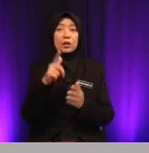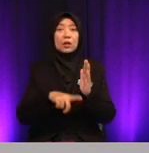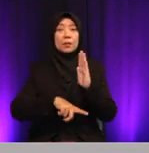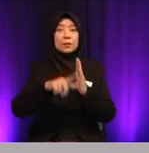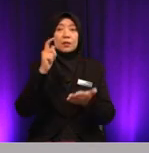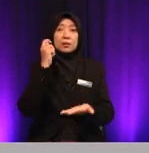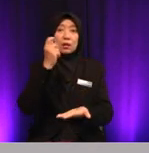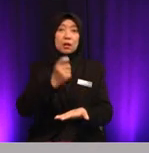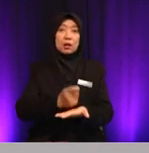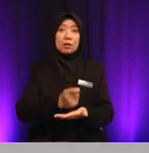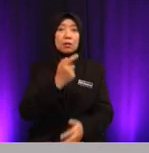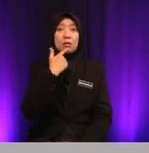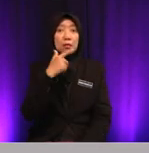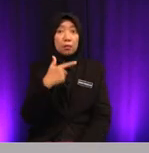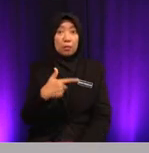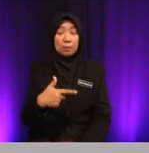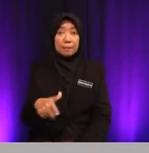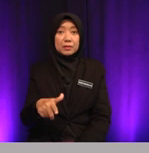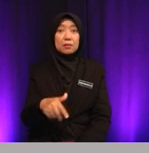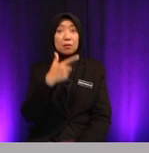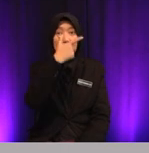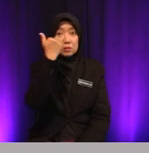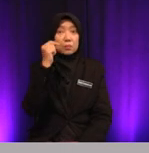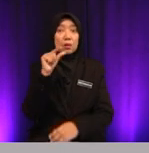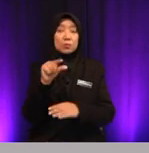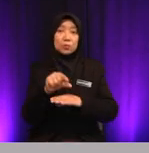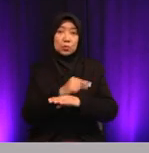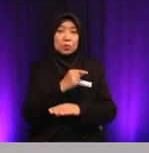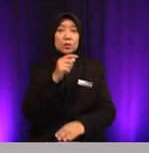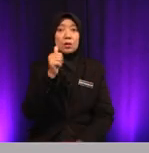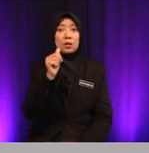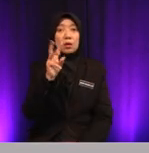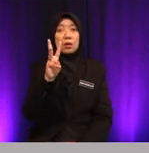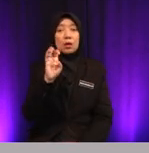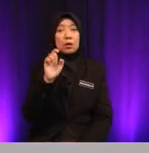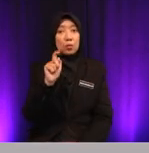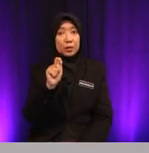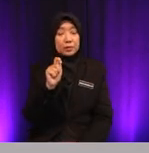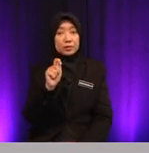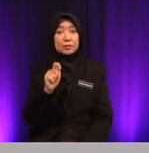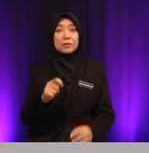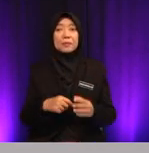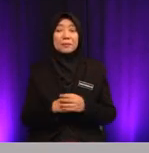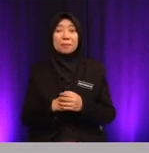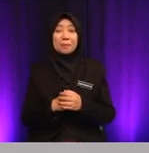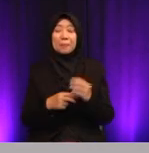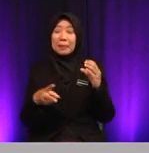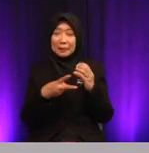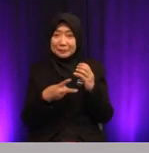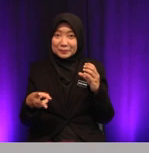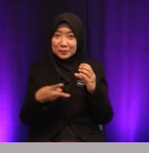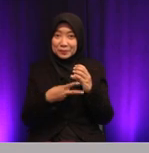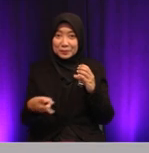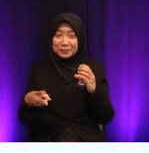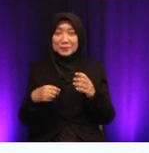sebab itu kita letak pengawet tetapi ada yang letak secara pengawet semua jadi ada yang meletakkan bahan kimia pegawai